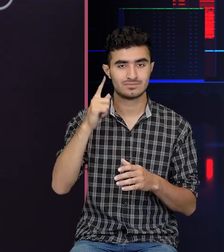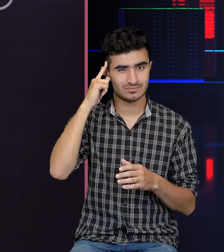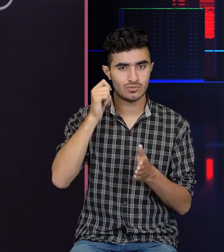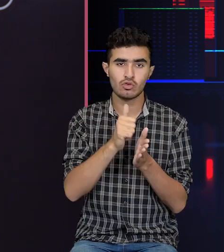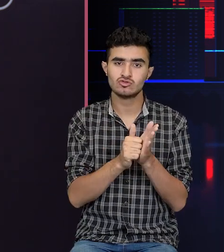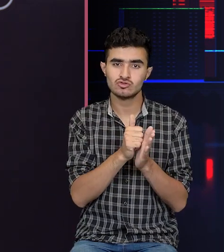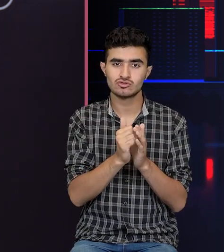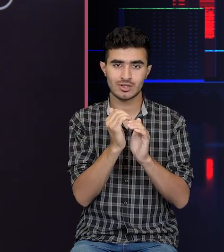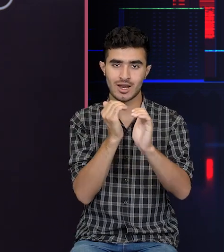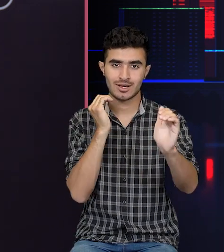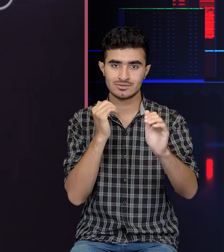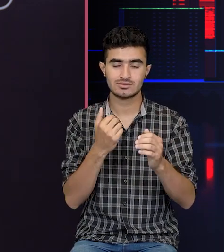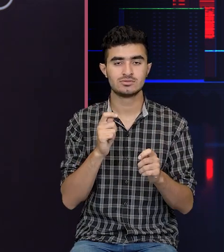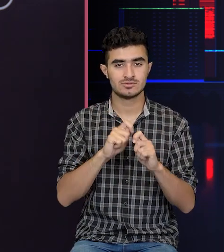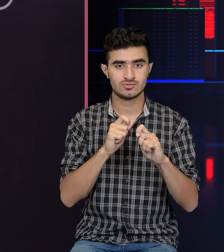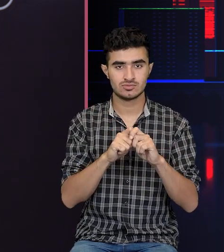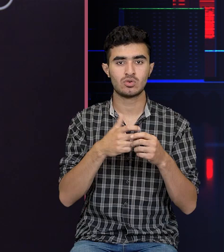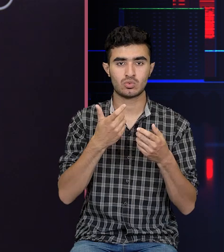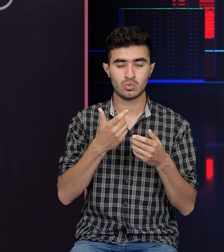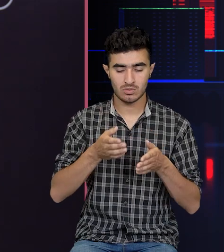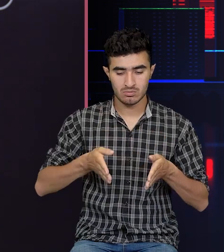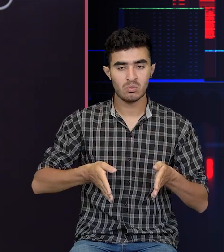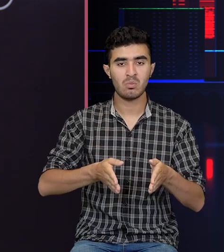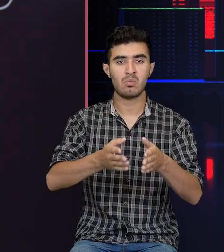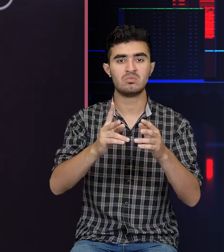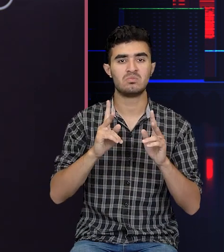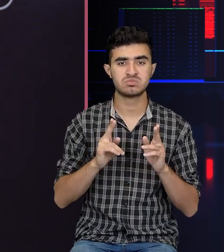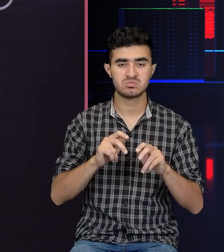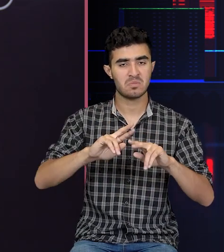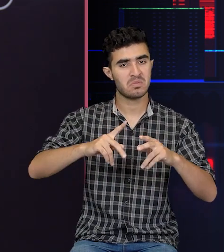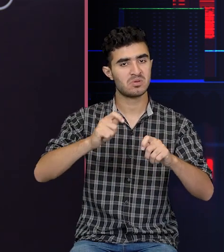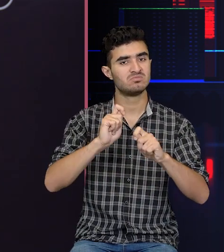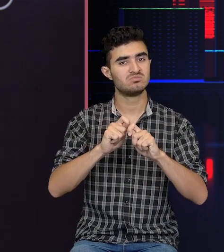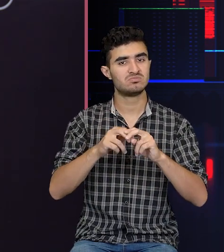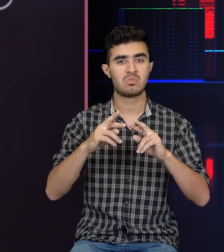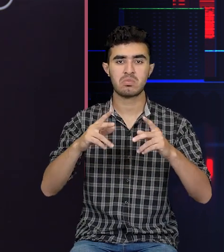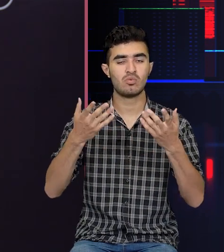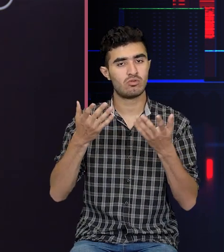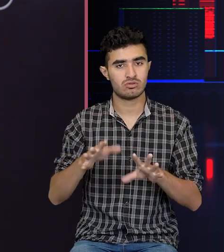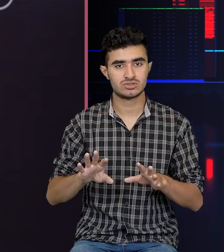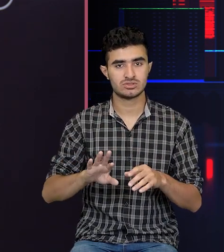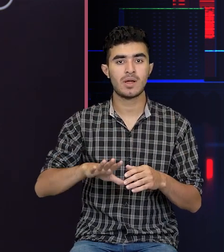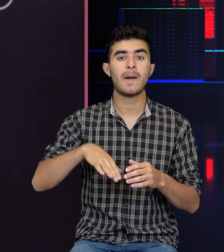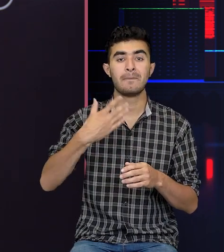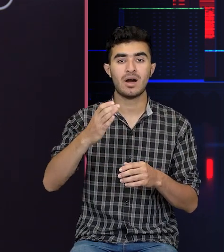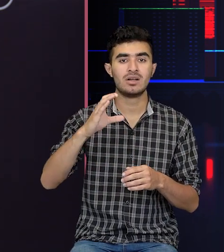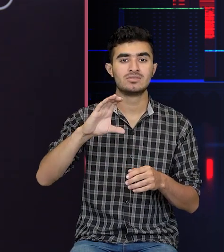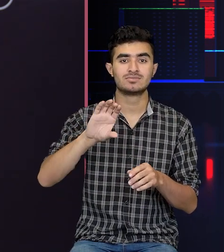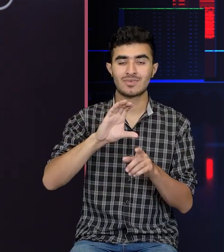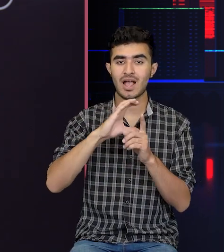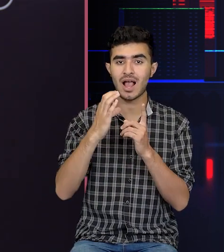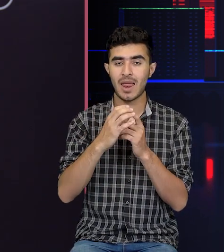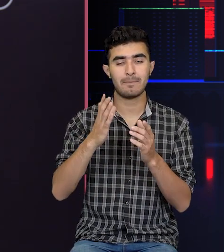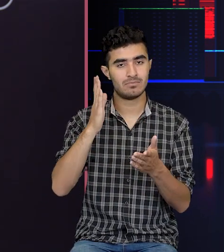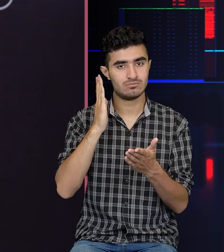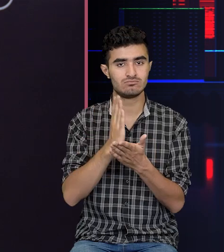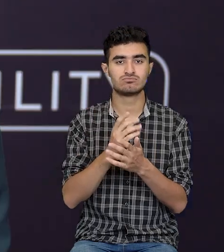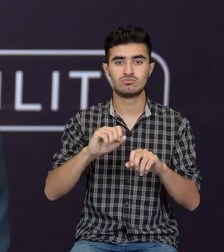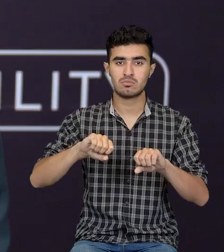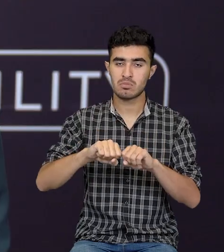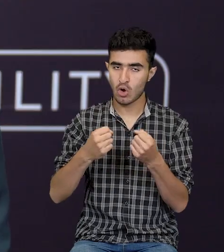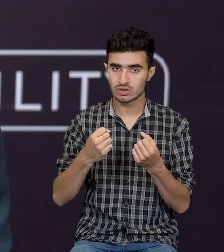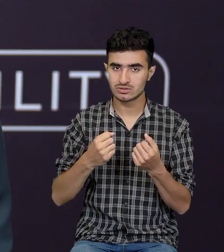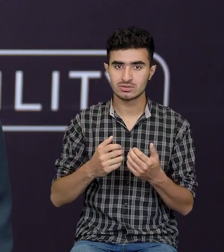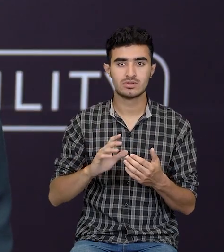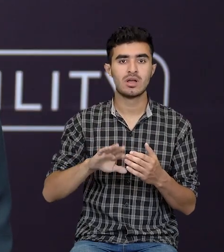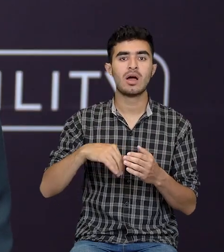महसूस होती थी। तो इसी वजह से मैं हमेशा मेरा स्टडी की तरफ से भी फ़ोकस था वो हट जाता था, क्योंकि 8 से 10 घंटे यहाँ पे लगा लेता था तो